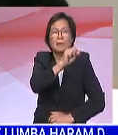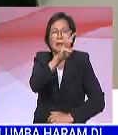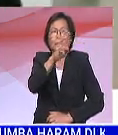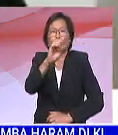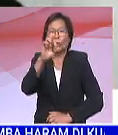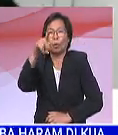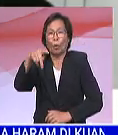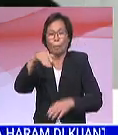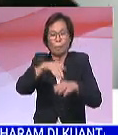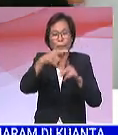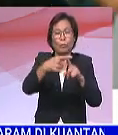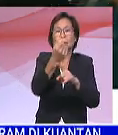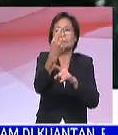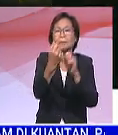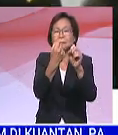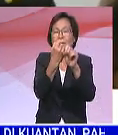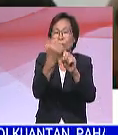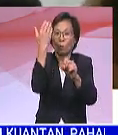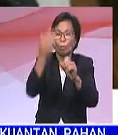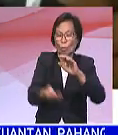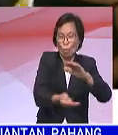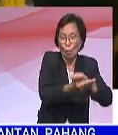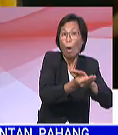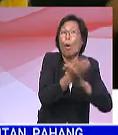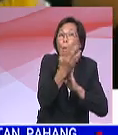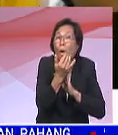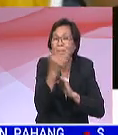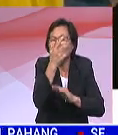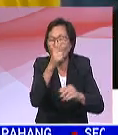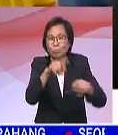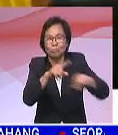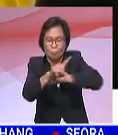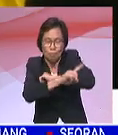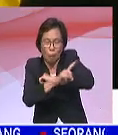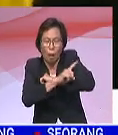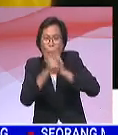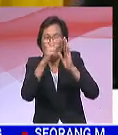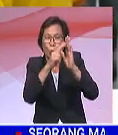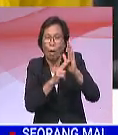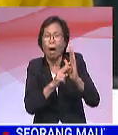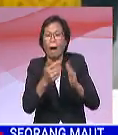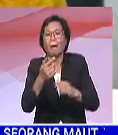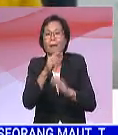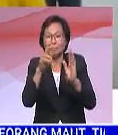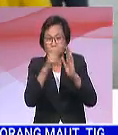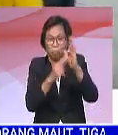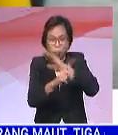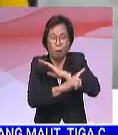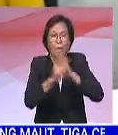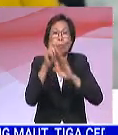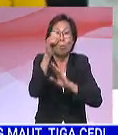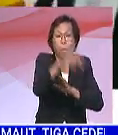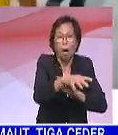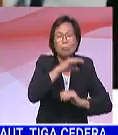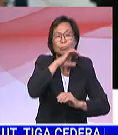bioskop pada November tahun lalu sopan sebagai dorongan tidak mengambil tindakan undang-undang ke atasnya yang membuang sampah